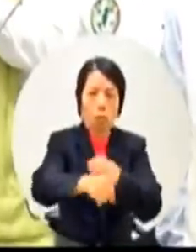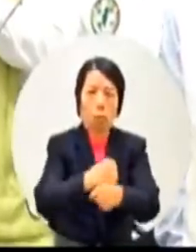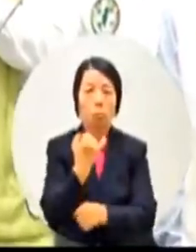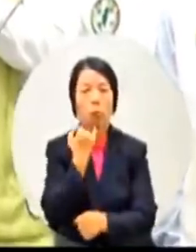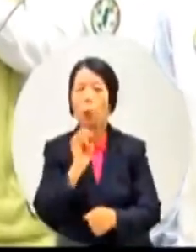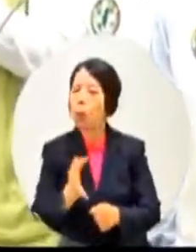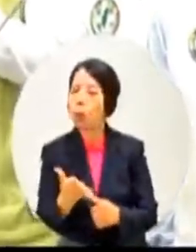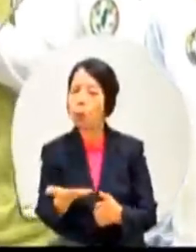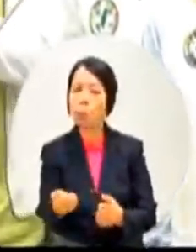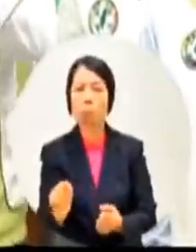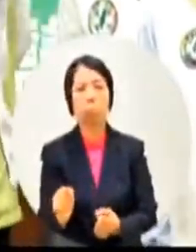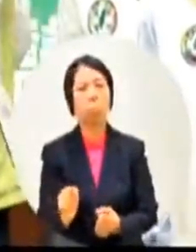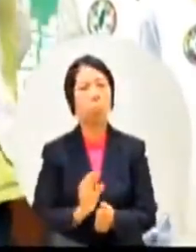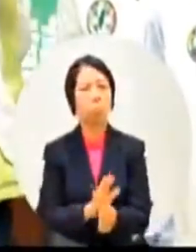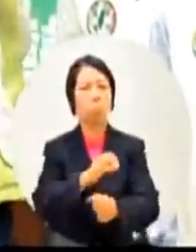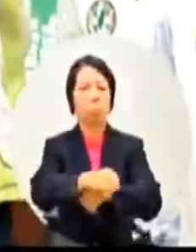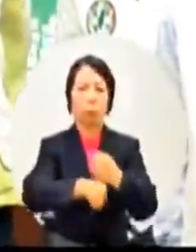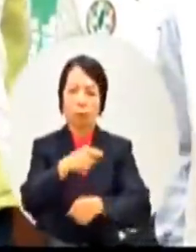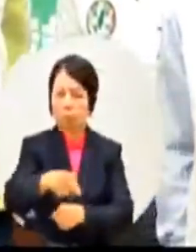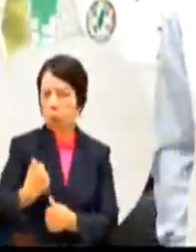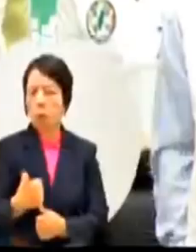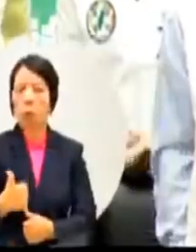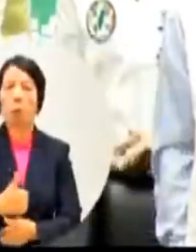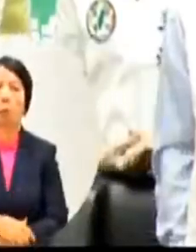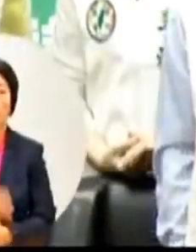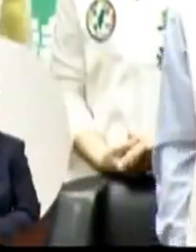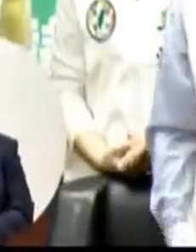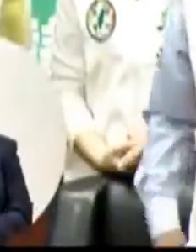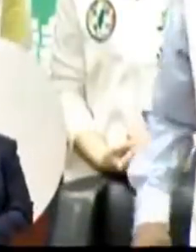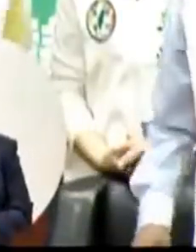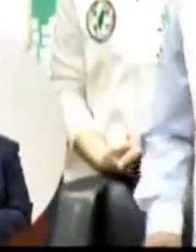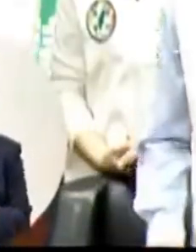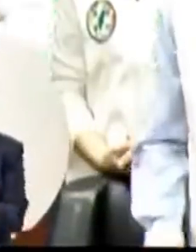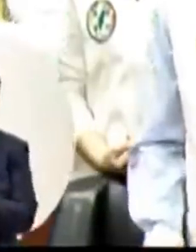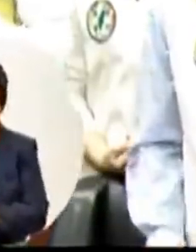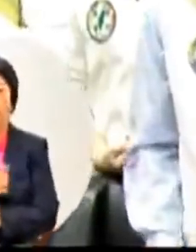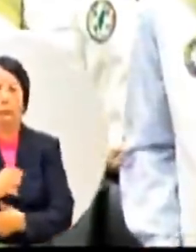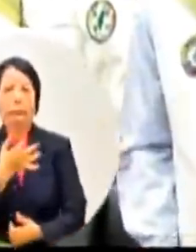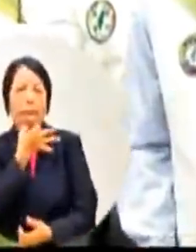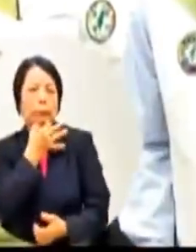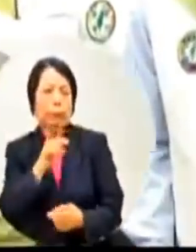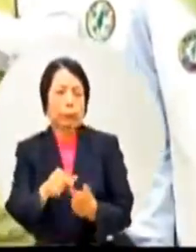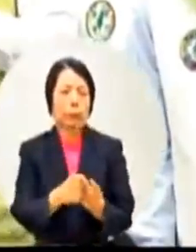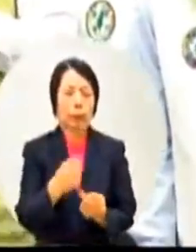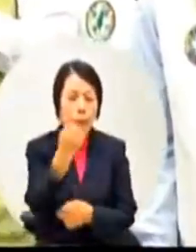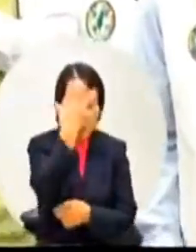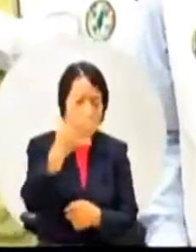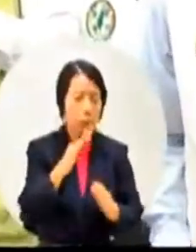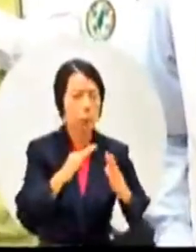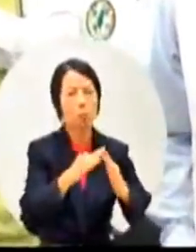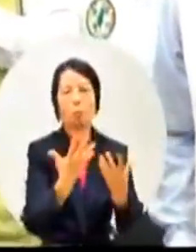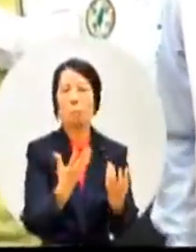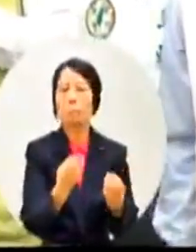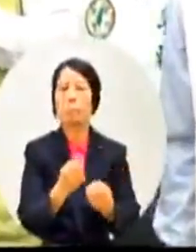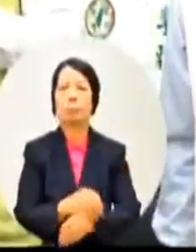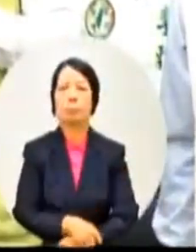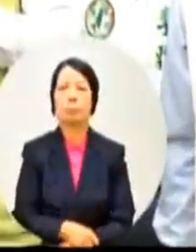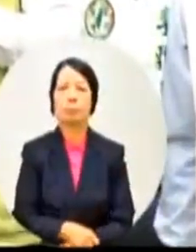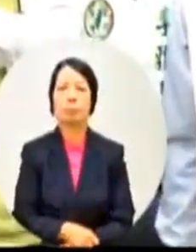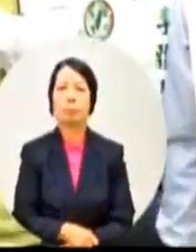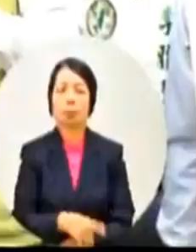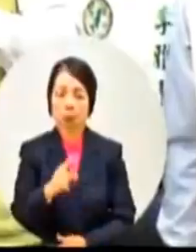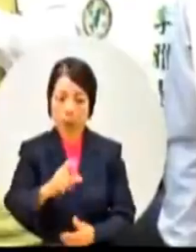的，老年人怕寂寞，年轻人怕买不起房子。 市长，你请坐，这是我的事，你请坐。这个议题很好，但是我希望你仿